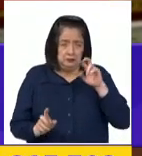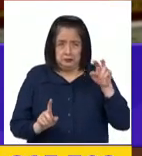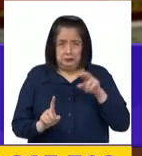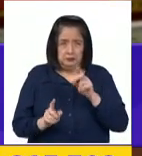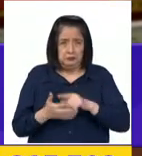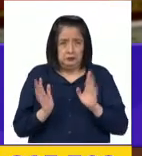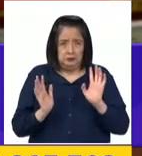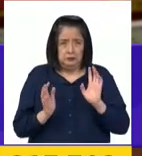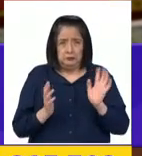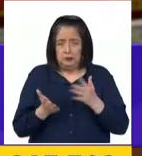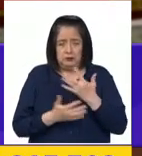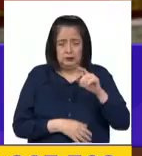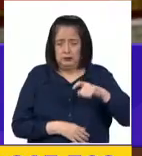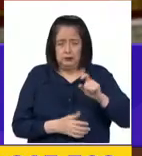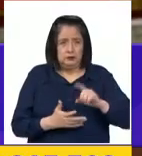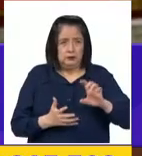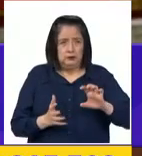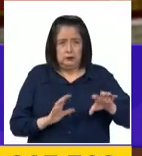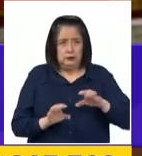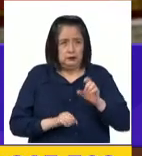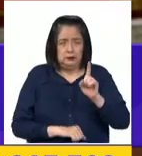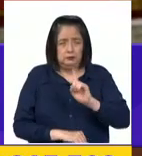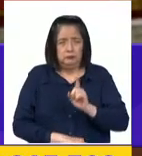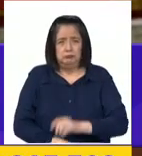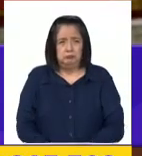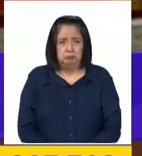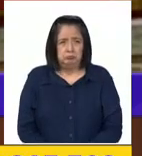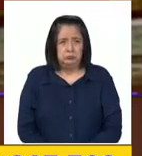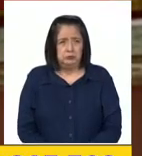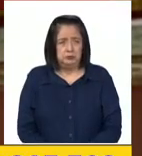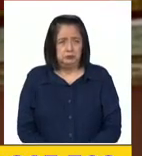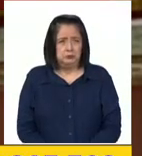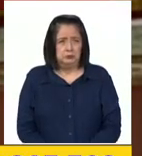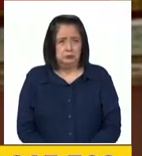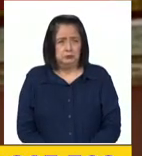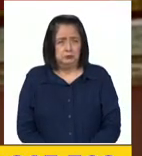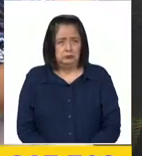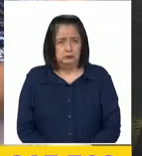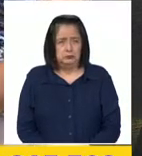на публику. А если в деталях разобраться, в этом нет никакой необходимости.